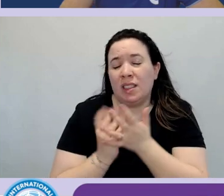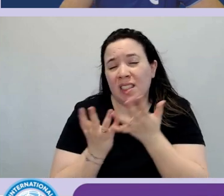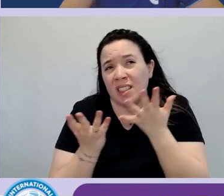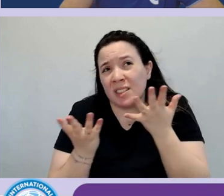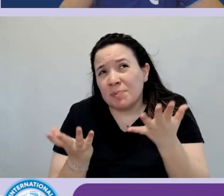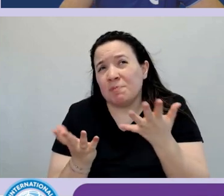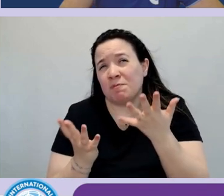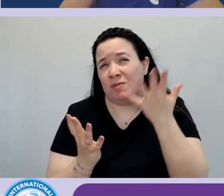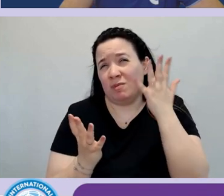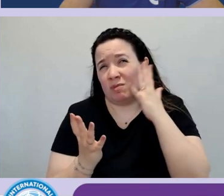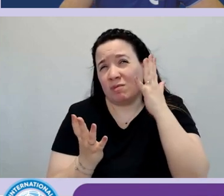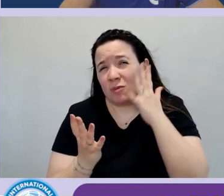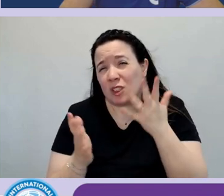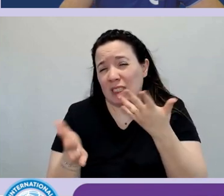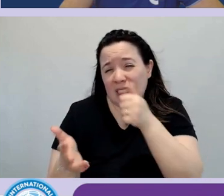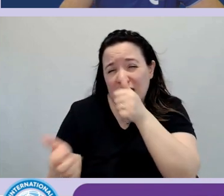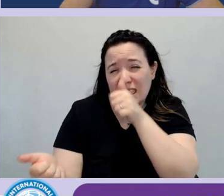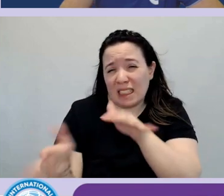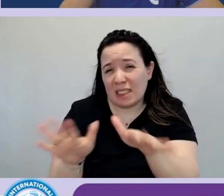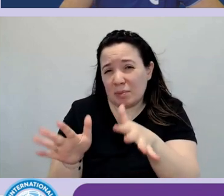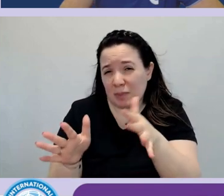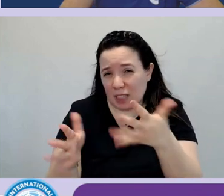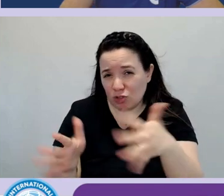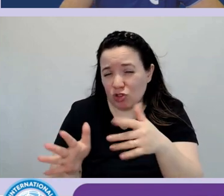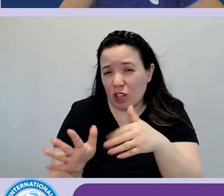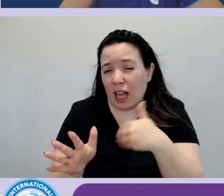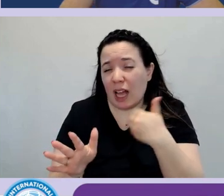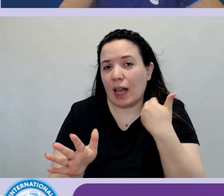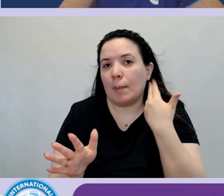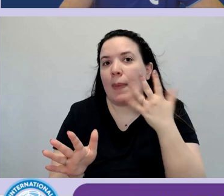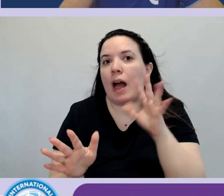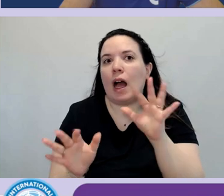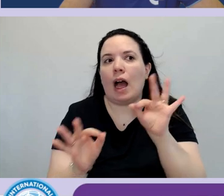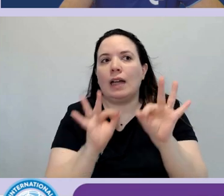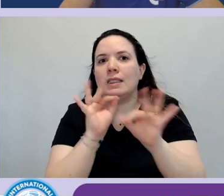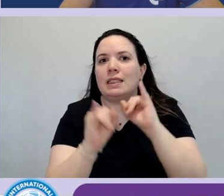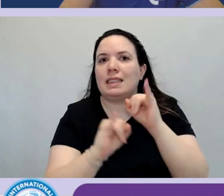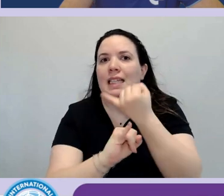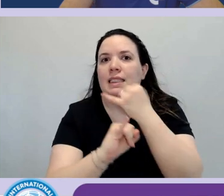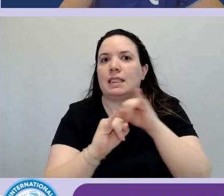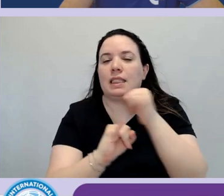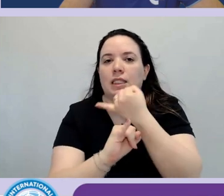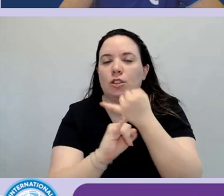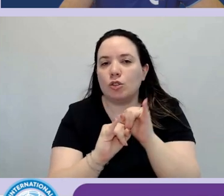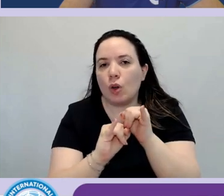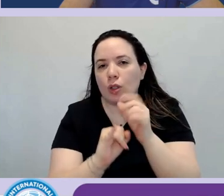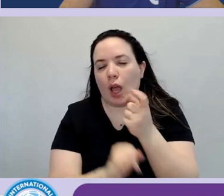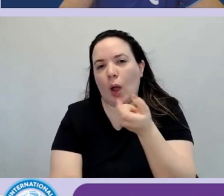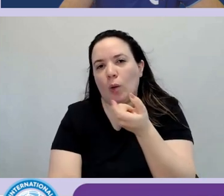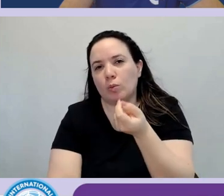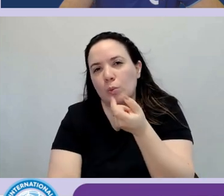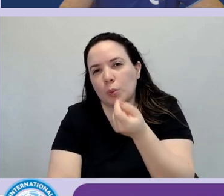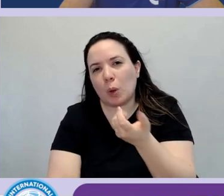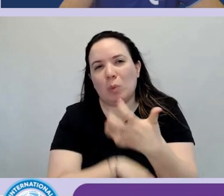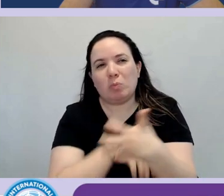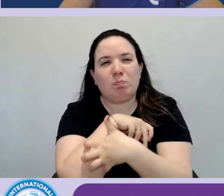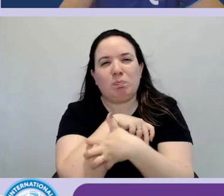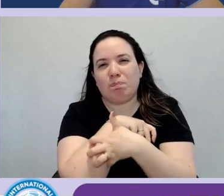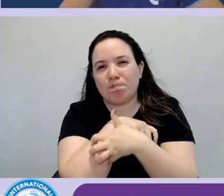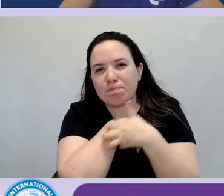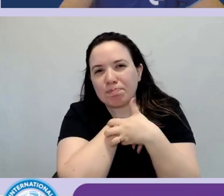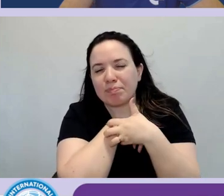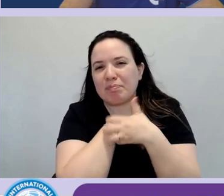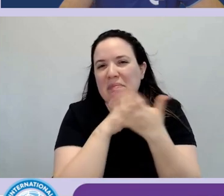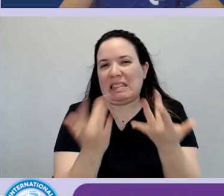già qualcosa di simile Però per la descrizione degli scenari erano descrizioni Insomma piuttosto povere